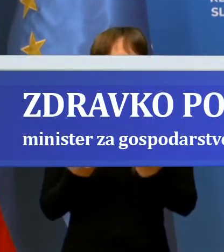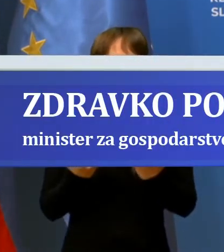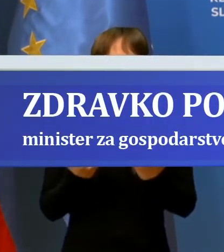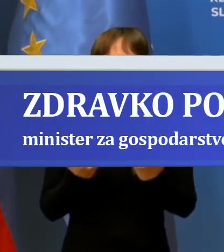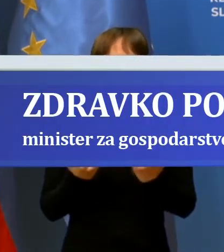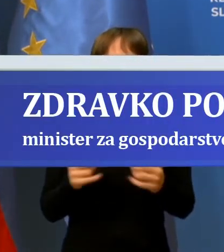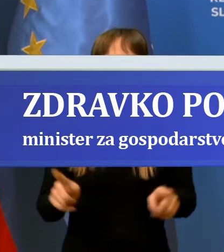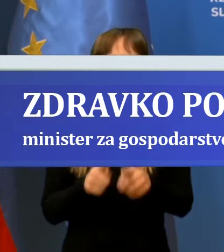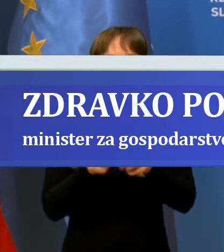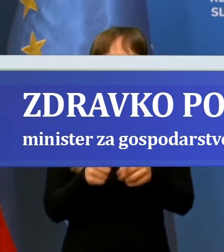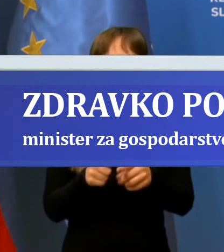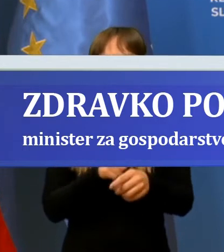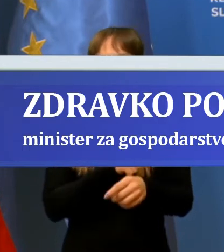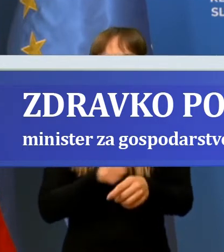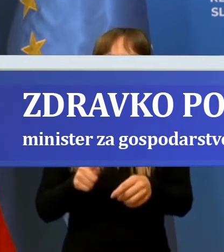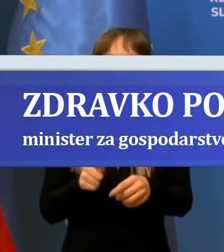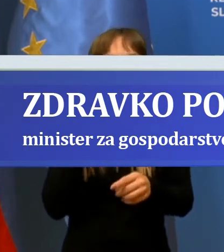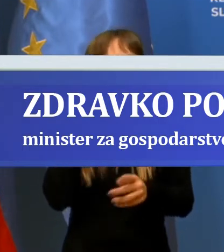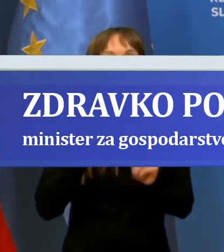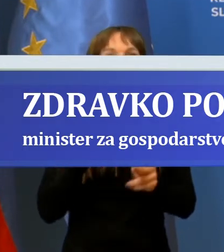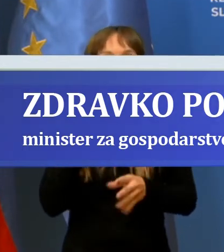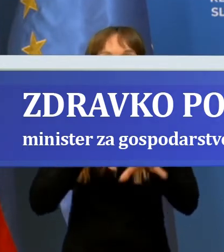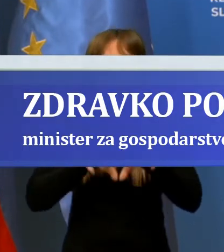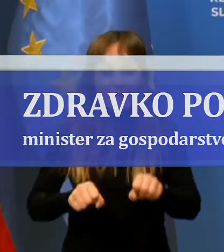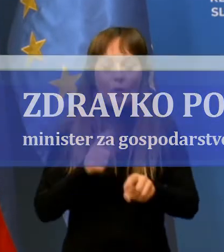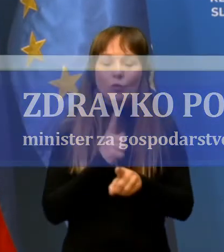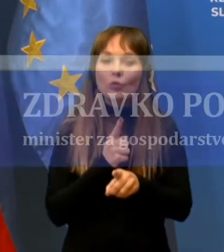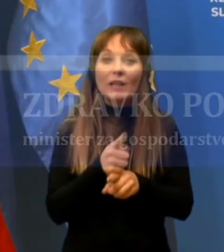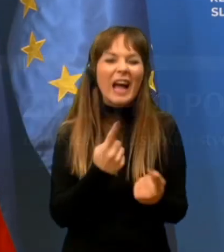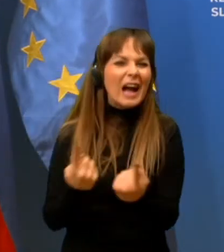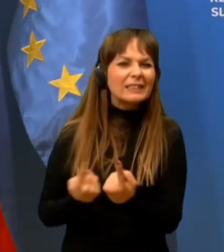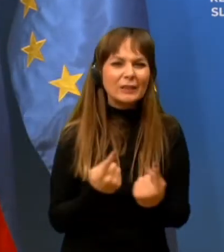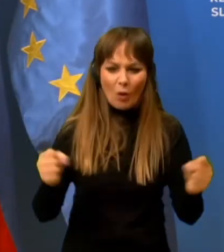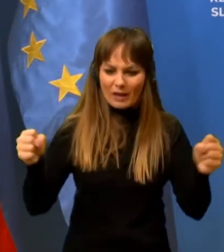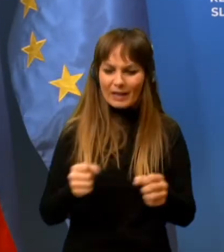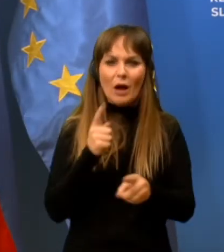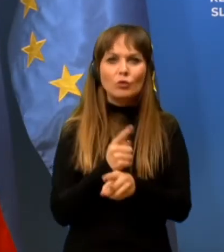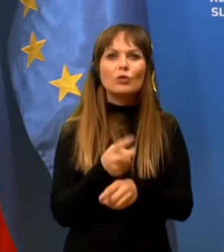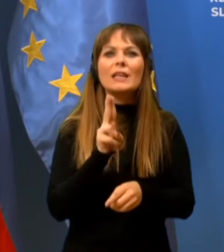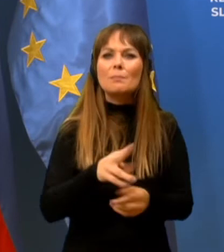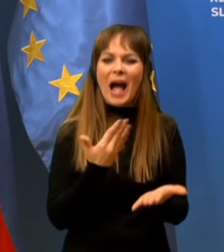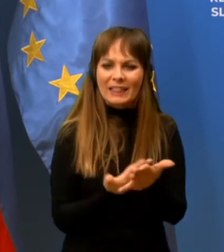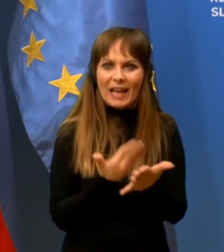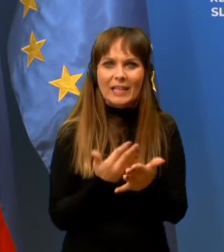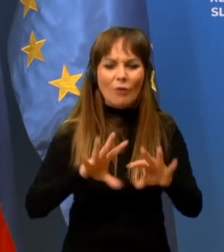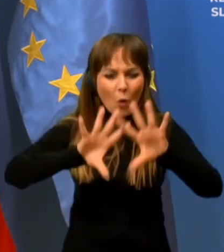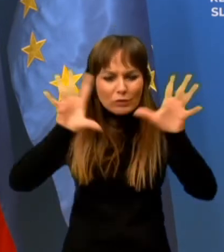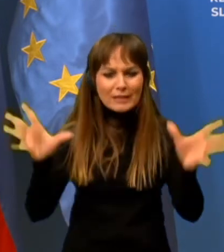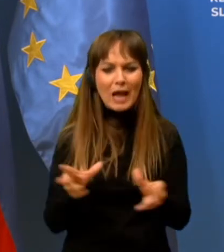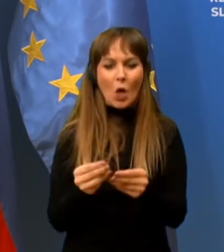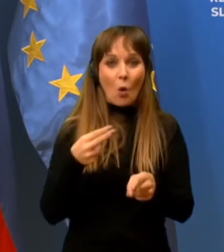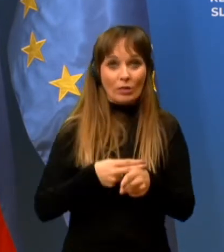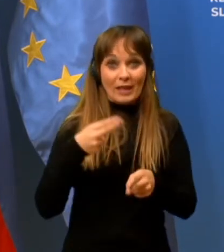in nepredvidljivo pozicijo. Situacija je resna, kar dokazuje tudi dejstvo, da je celotna država